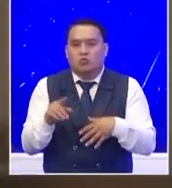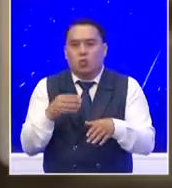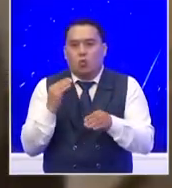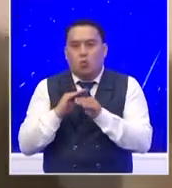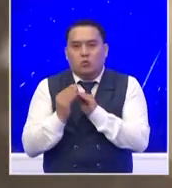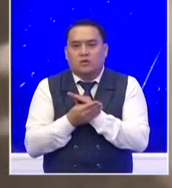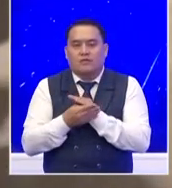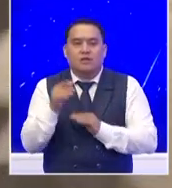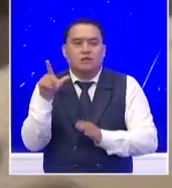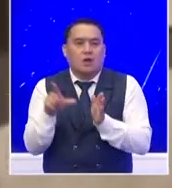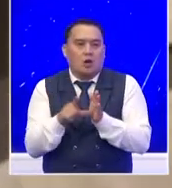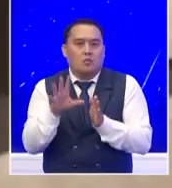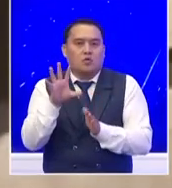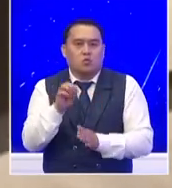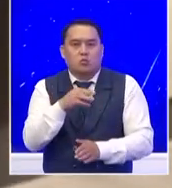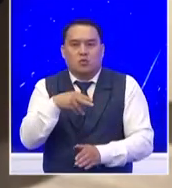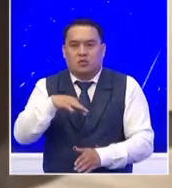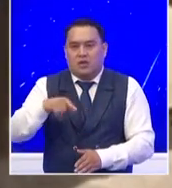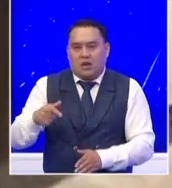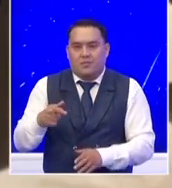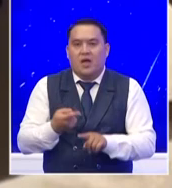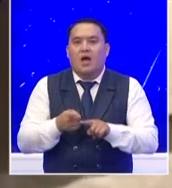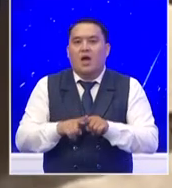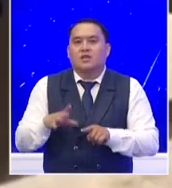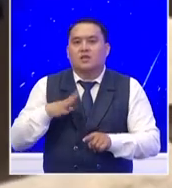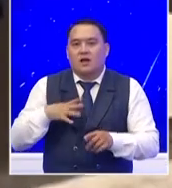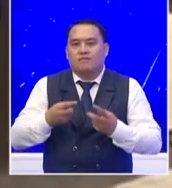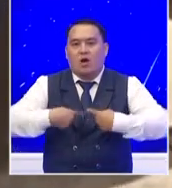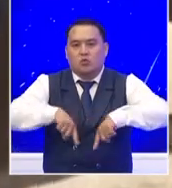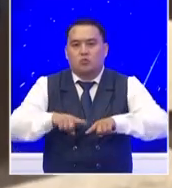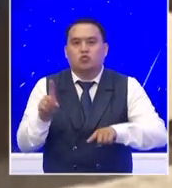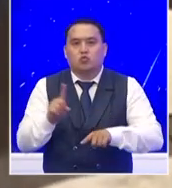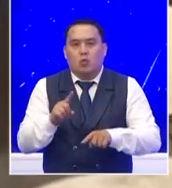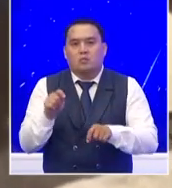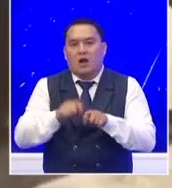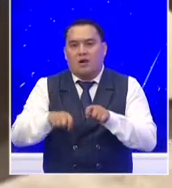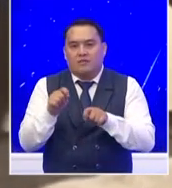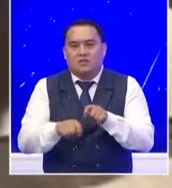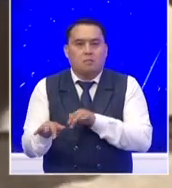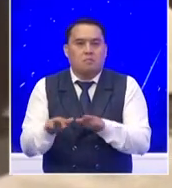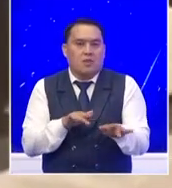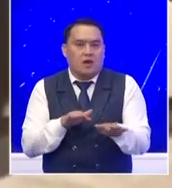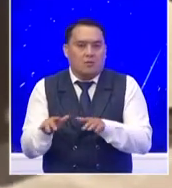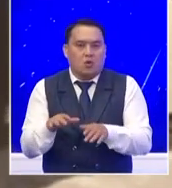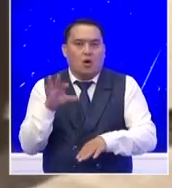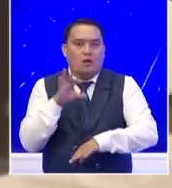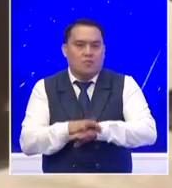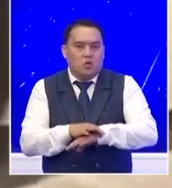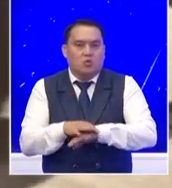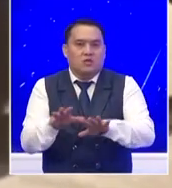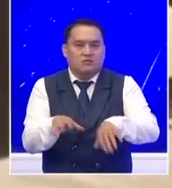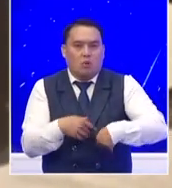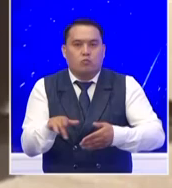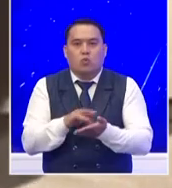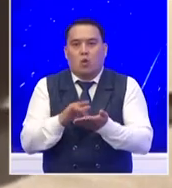уплаты налогов на сумму более 500 миллионов тенге. Ведомства отметили, что в ходе проведения следственных действий обнаружены и